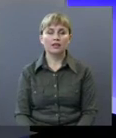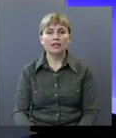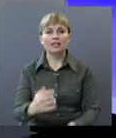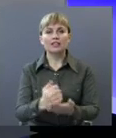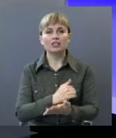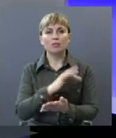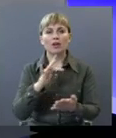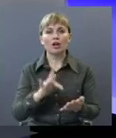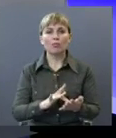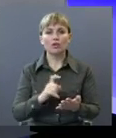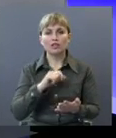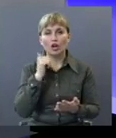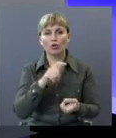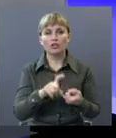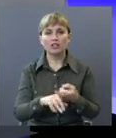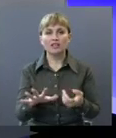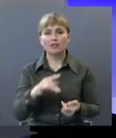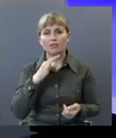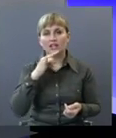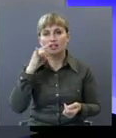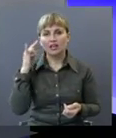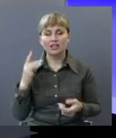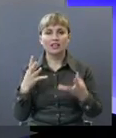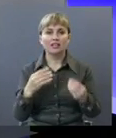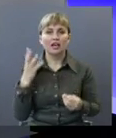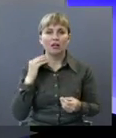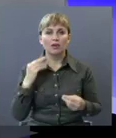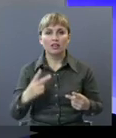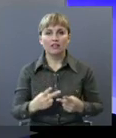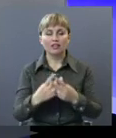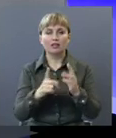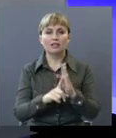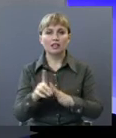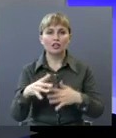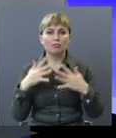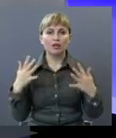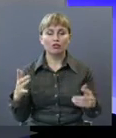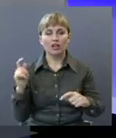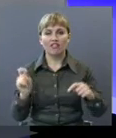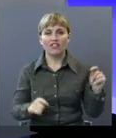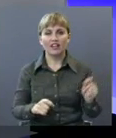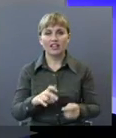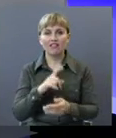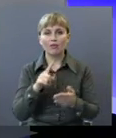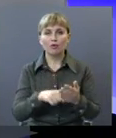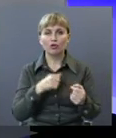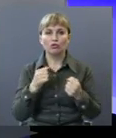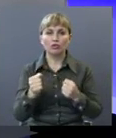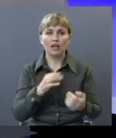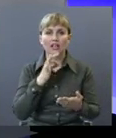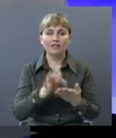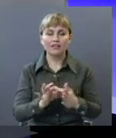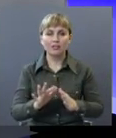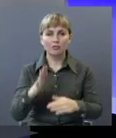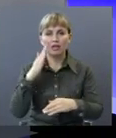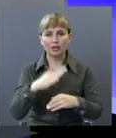Достижения мегаполиса за годы независимости Казахстана. Дни Алматы восстания стартовали с большой пресс-конференции. На вопросы журналистов ответил